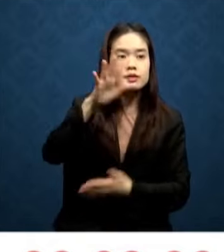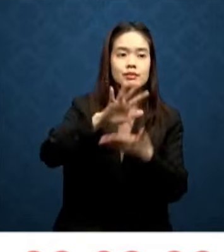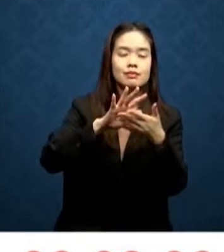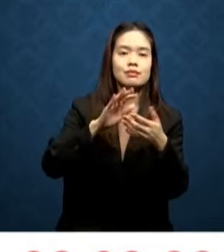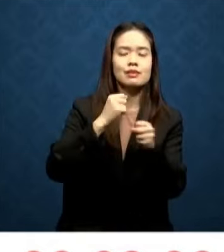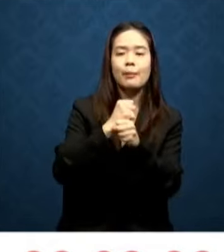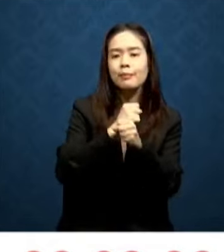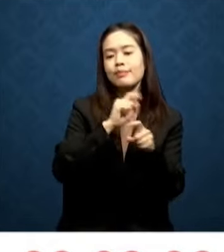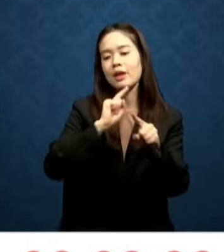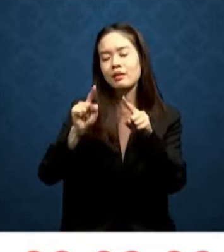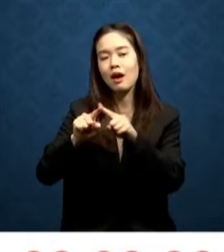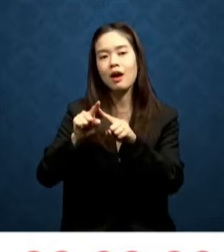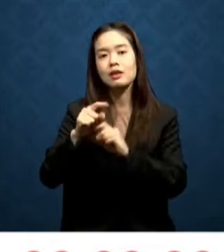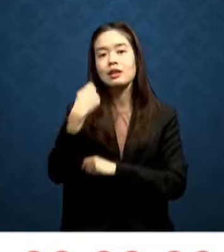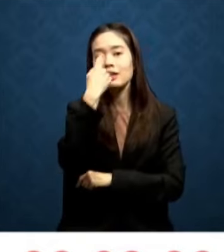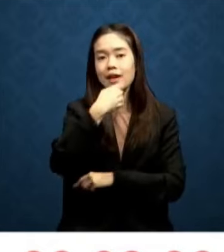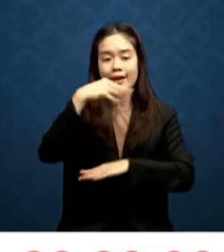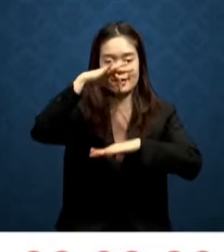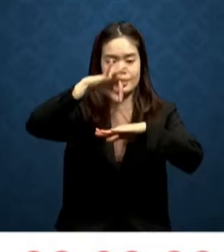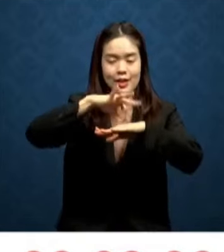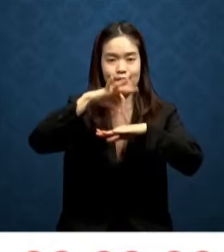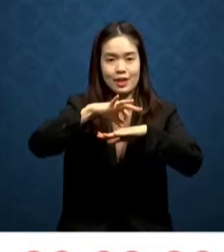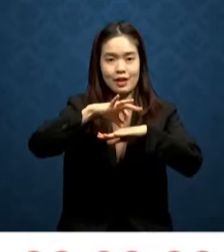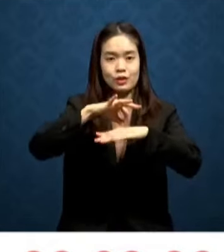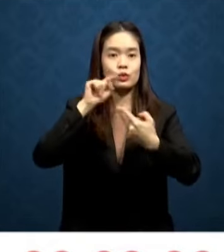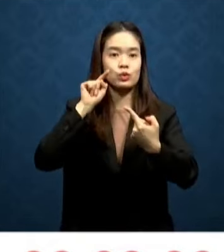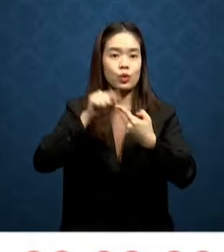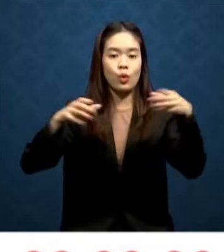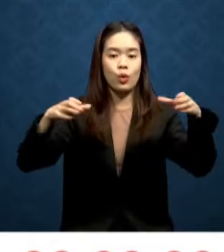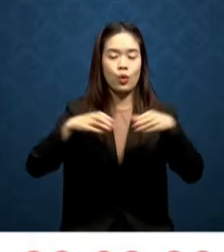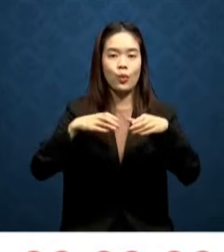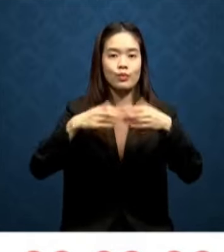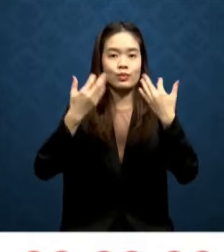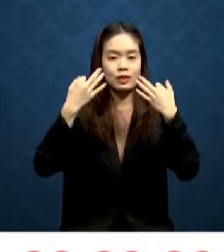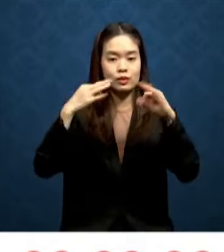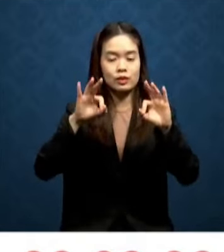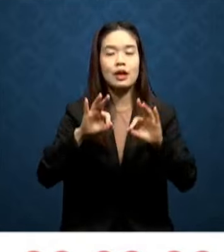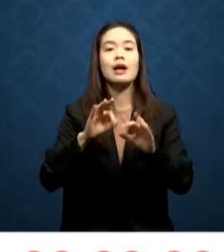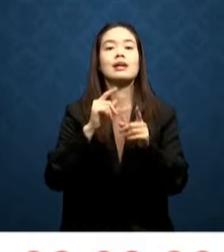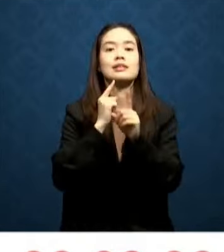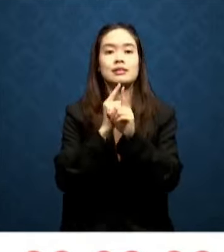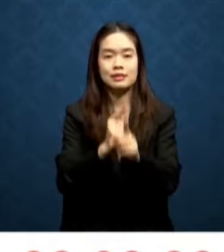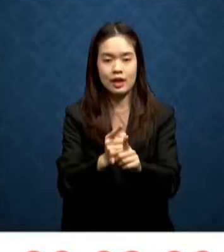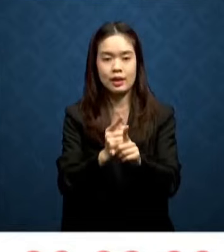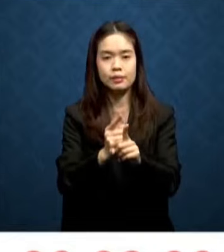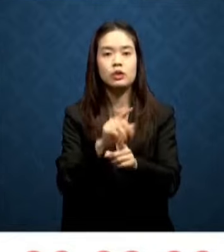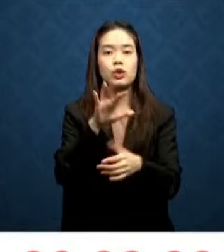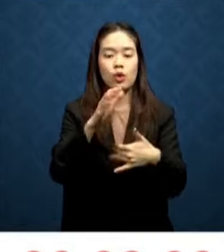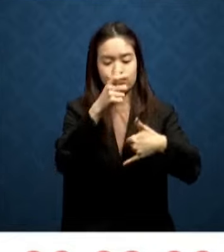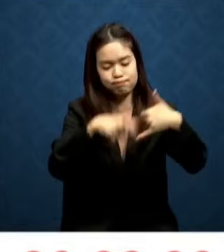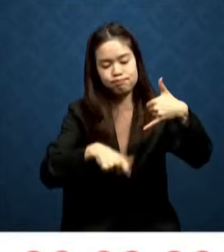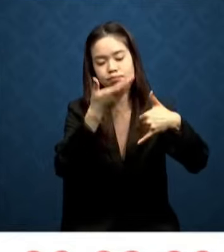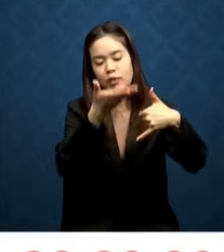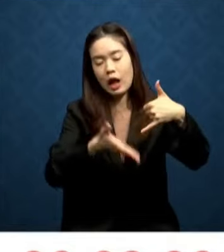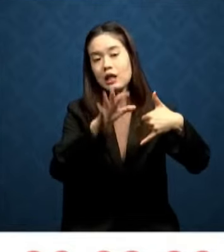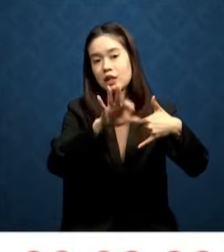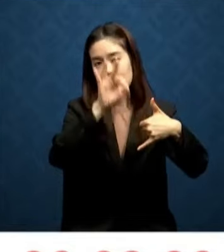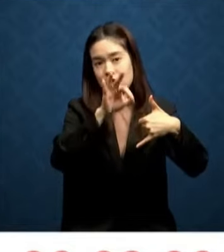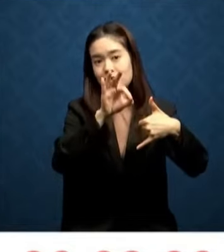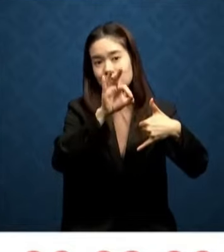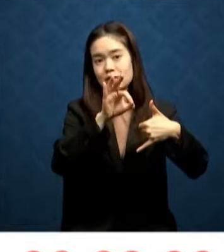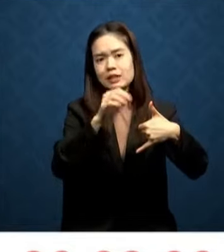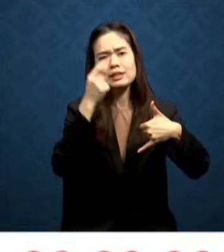สอบได้ในการคัดสรรบุคคลเข้ามาดำรงตำแหน่งองค์กรอิสระนะฮะตามรัฐธรรมนูญต่างๆเนี่ยต้องมีความโปร่งใสให้ยึดโยงกับประชาชนผมคิดว่าเรื่องหลักการของเราเนี่ย